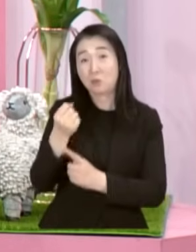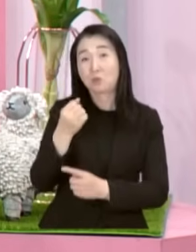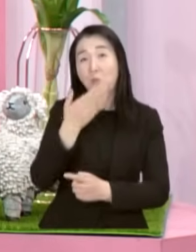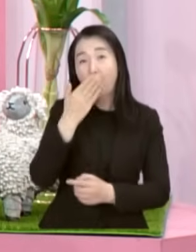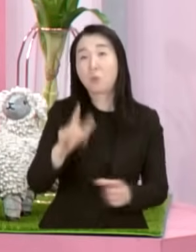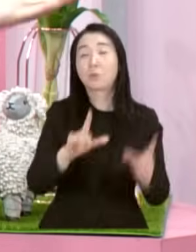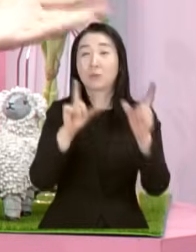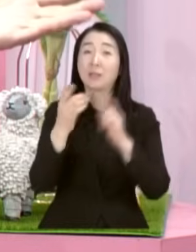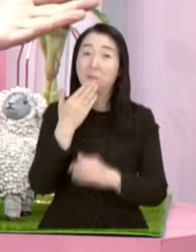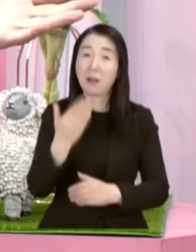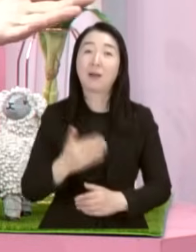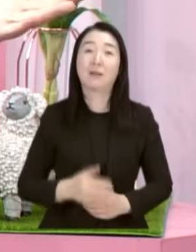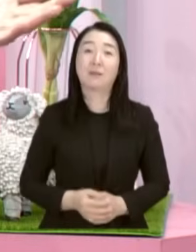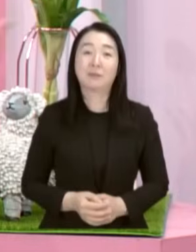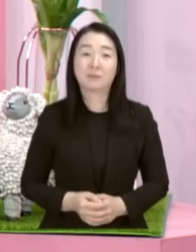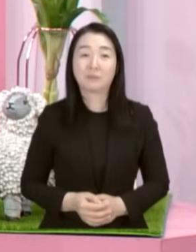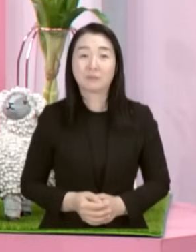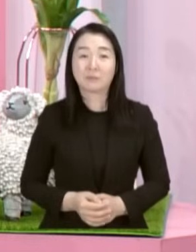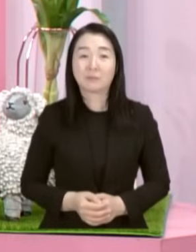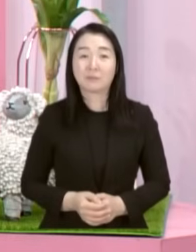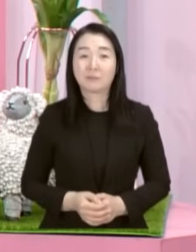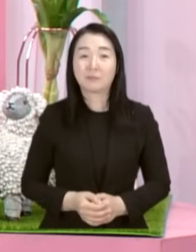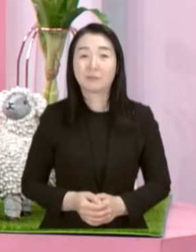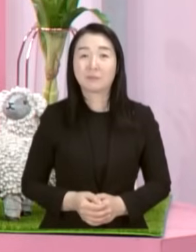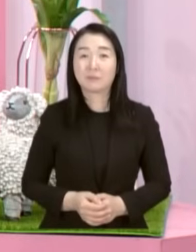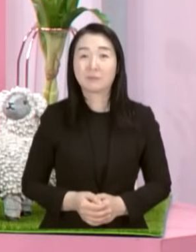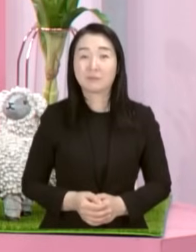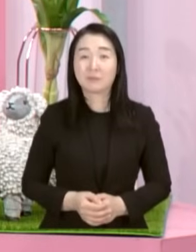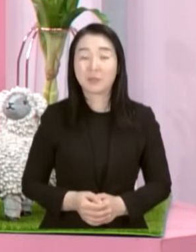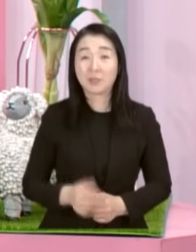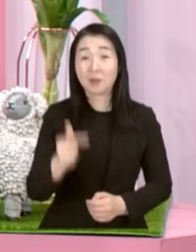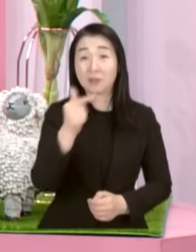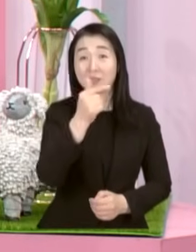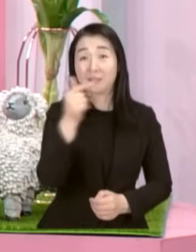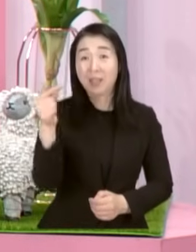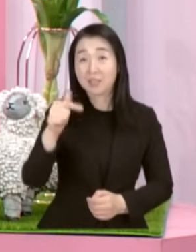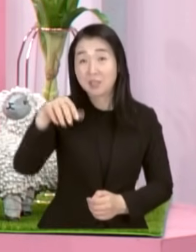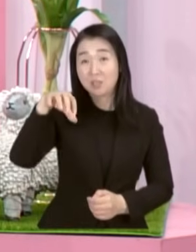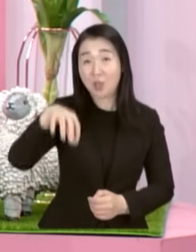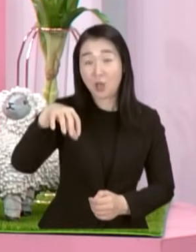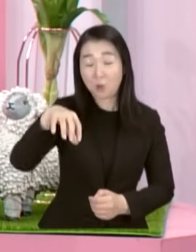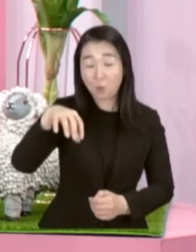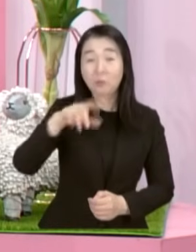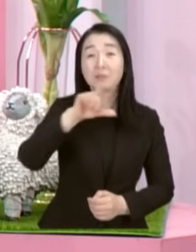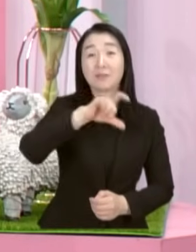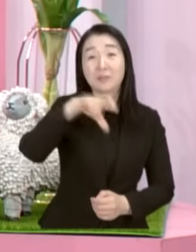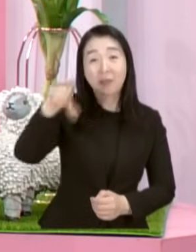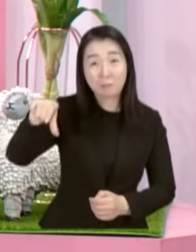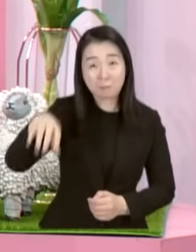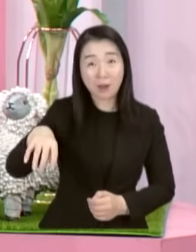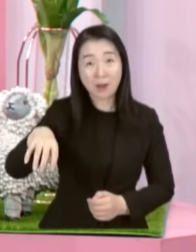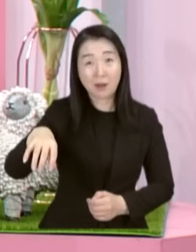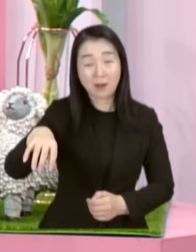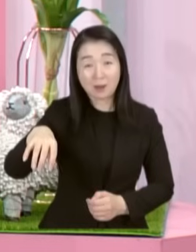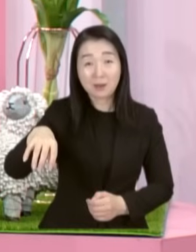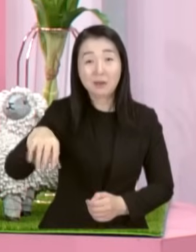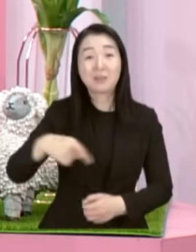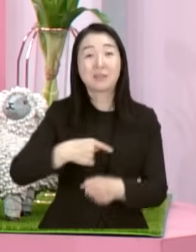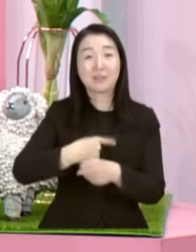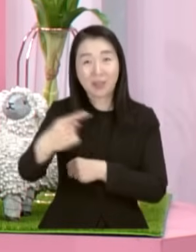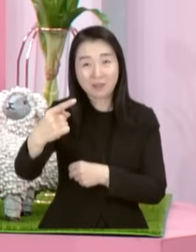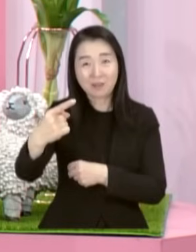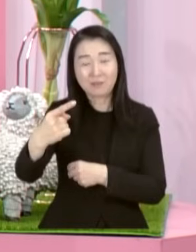먹고 사는 게 하나 지장이 없단 말이에요. 예. 이걸 탄자니아에도 또 네팔에도 이게 지금